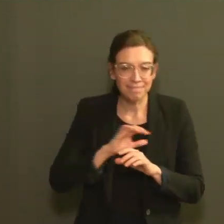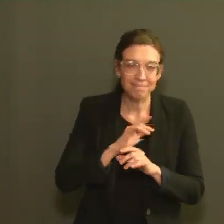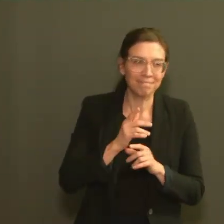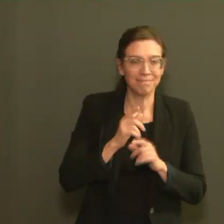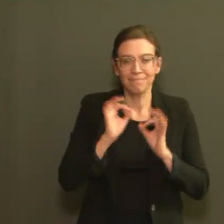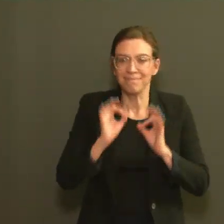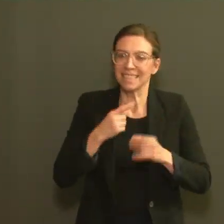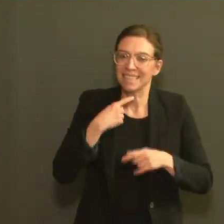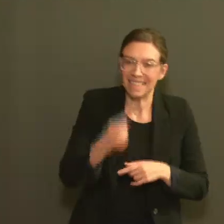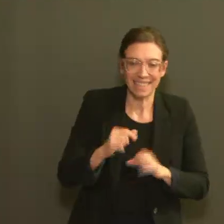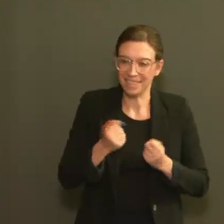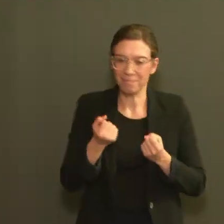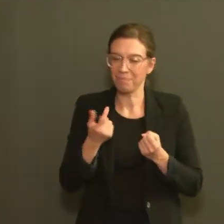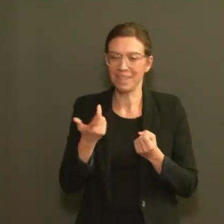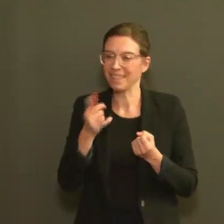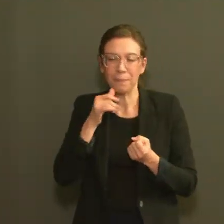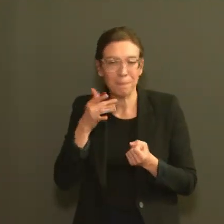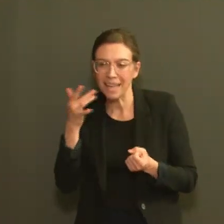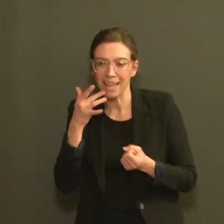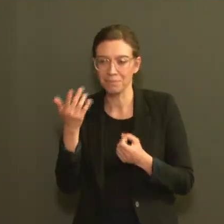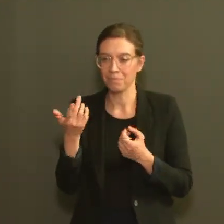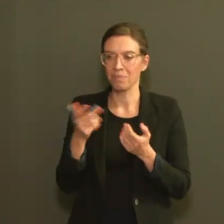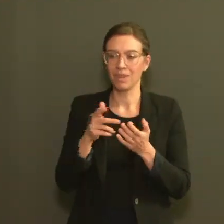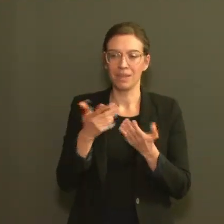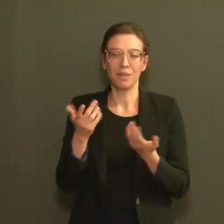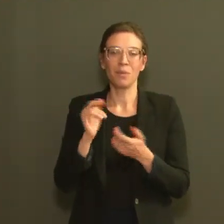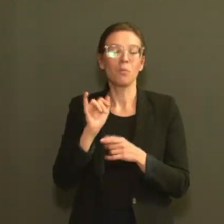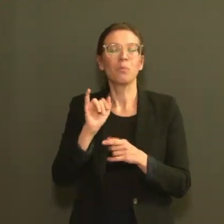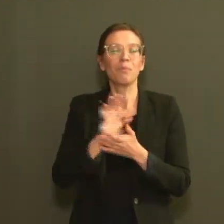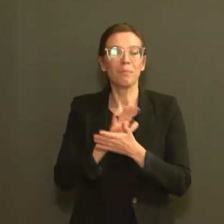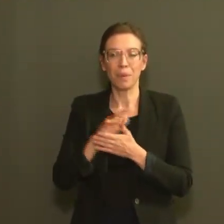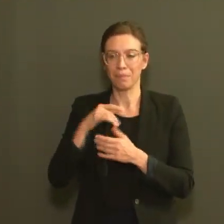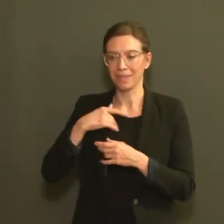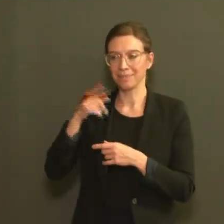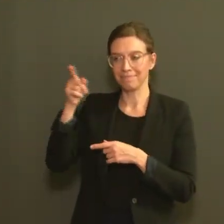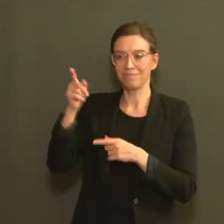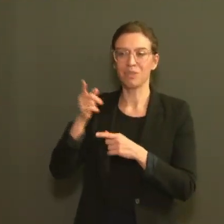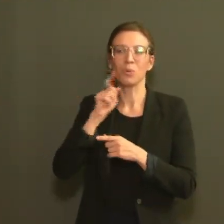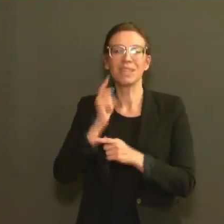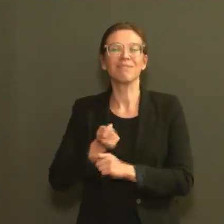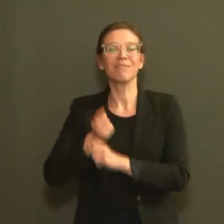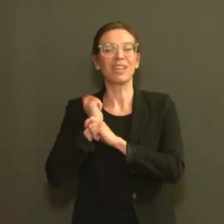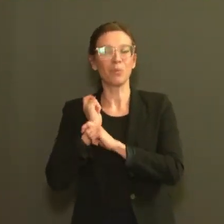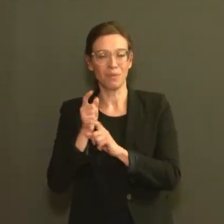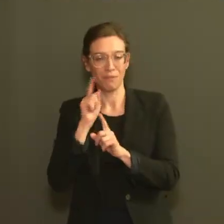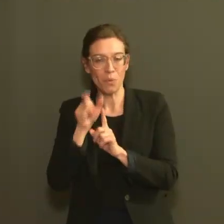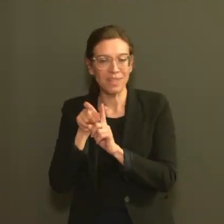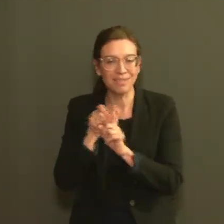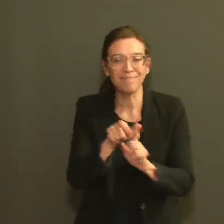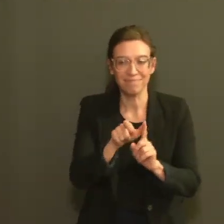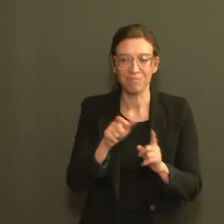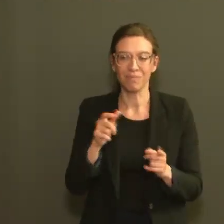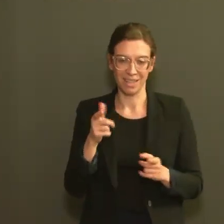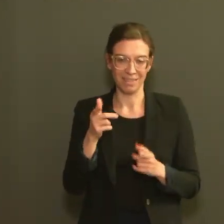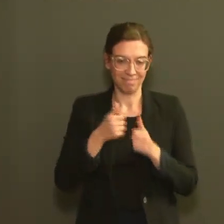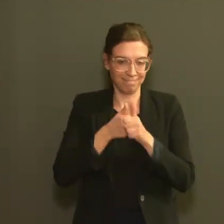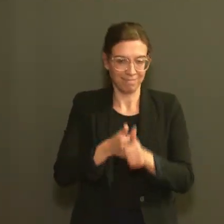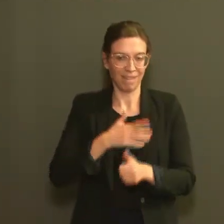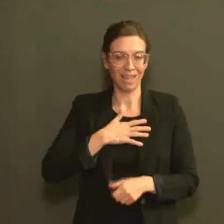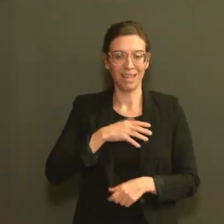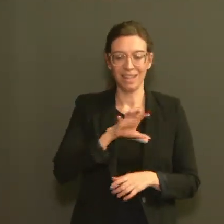ook zo dat in het verleden bij de contacttracing callcenter de focus heel hard lag op het traceren van alle